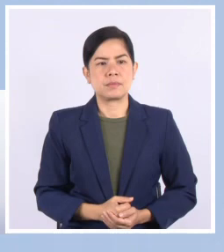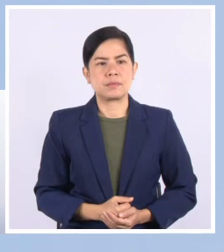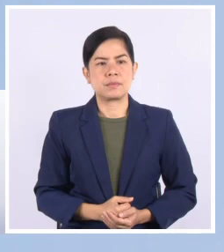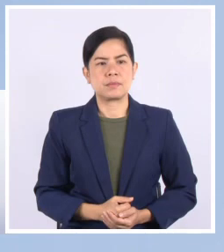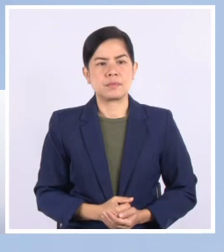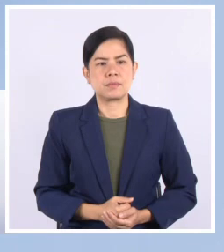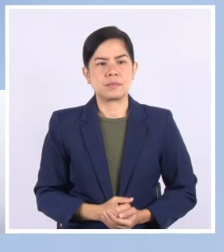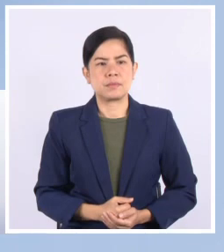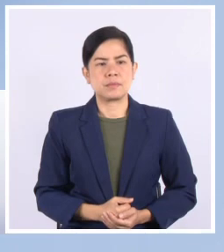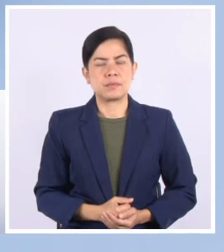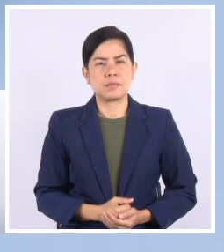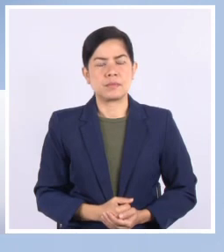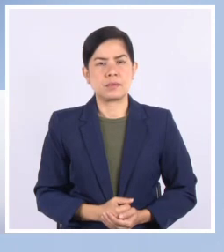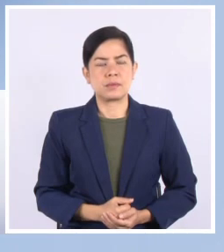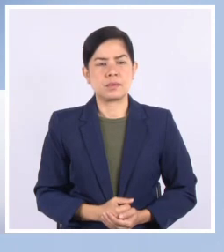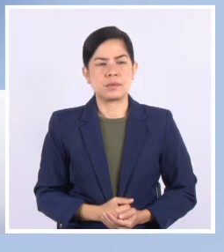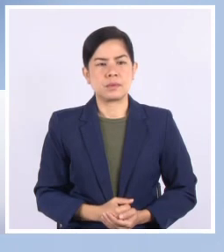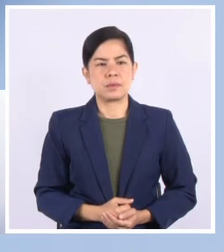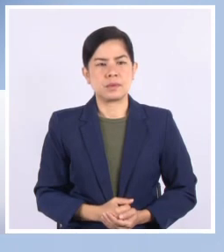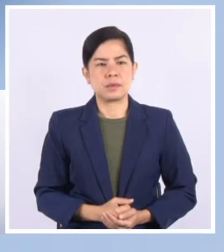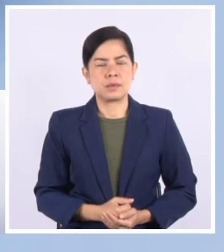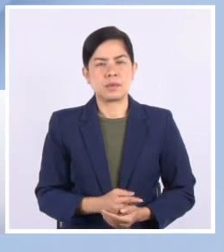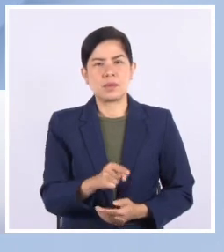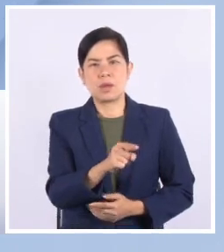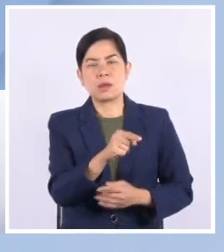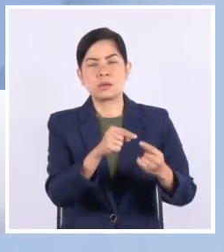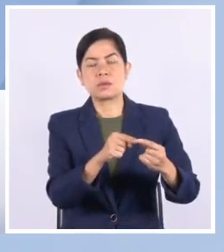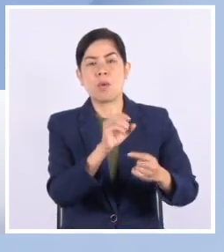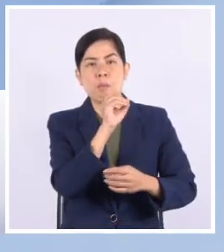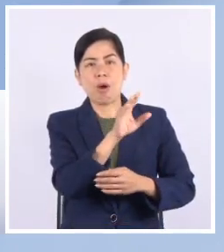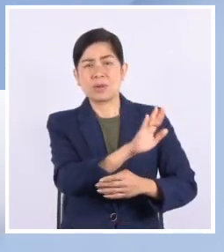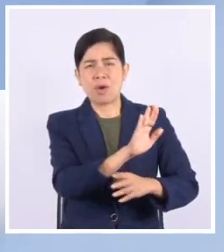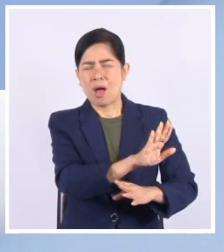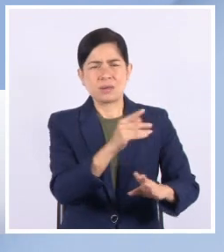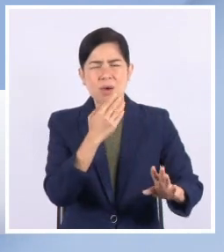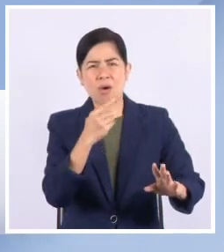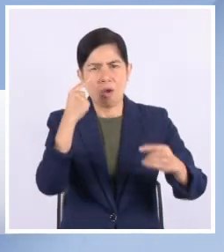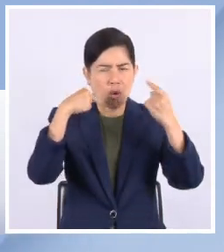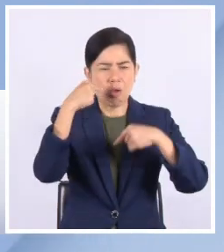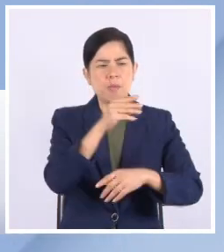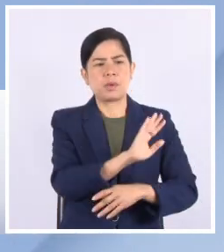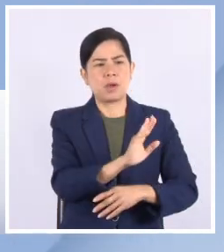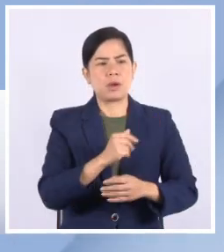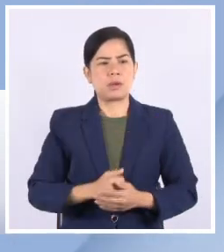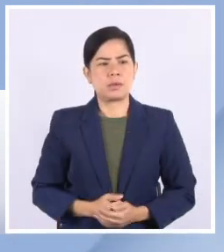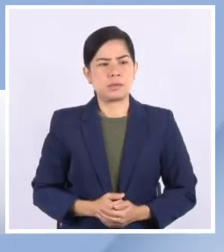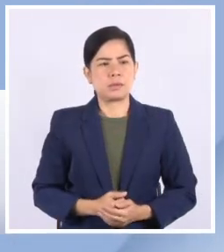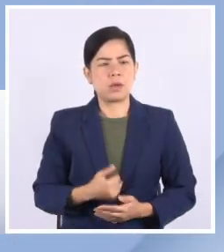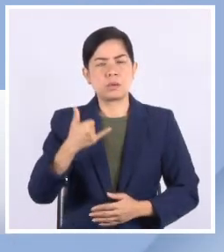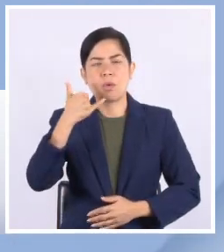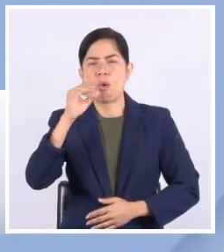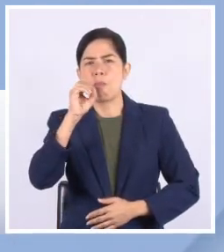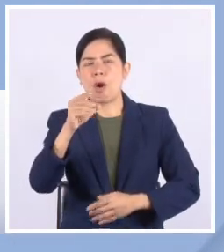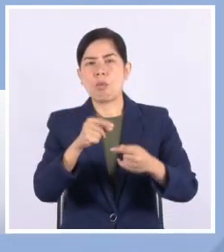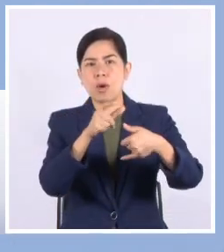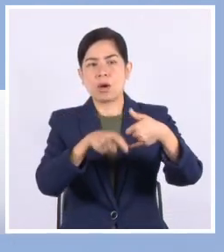เฮ้ยตาหนวยอยู่เมียไม่ต้องร้องเฮ้ยโทรมาตอโทรอะไรอ่ะคนติดยาเผา